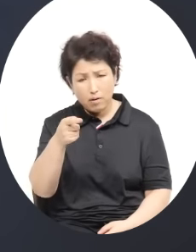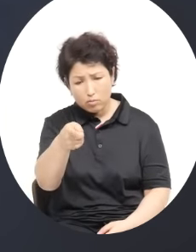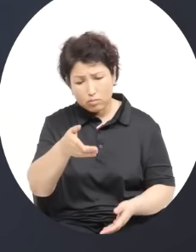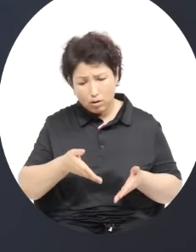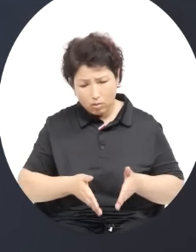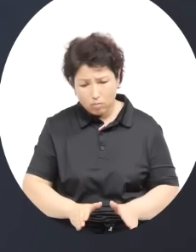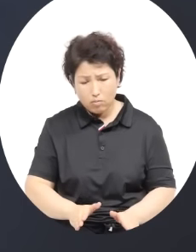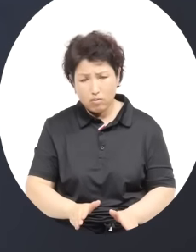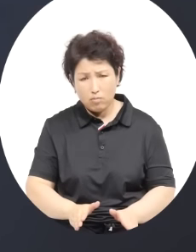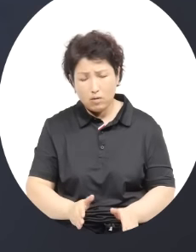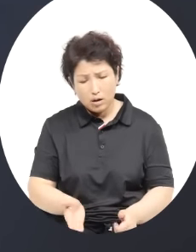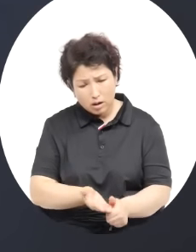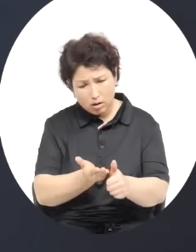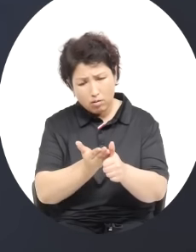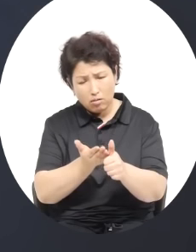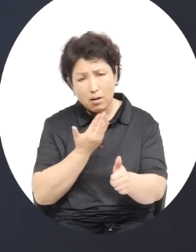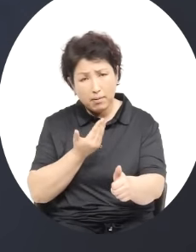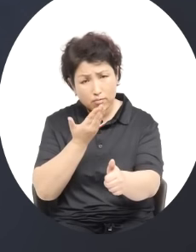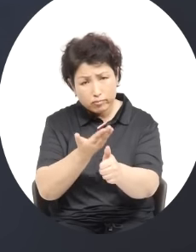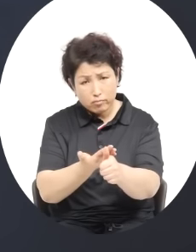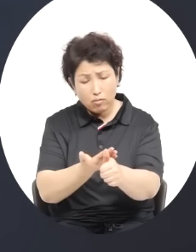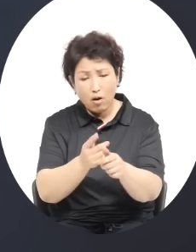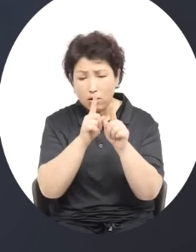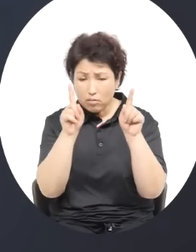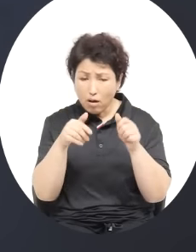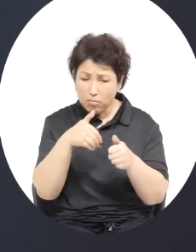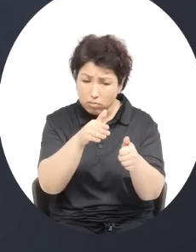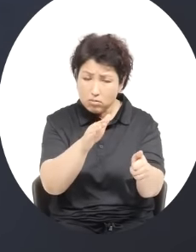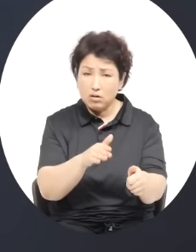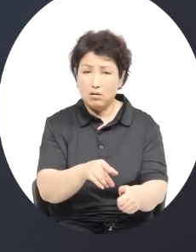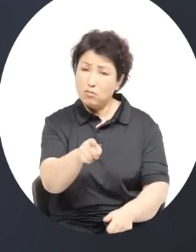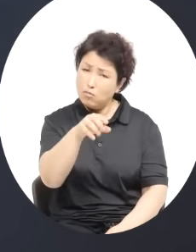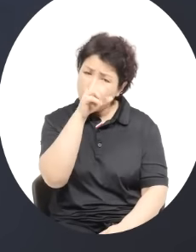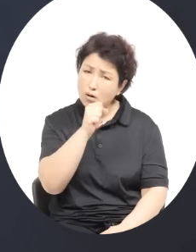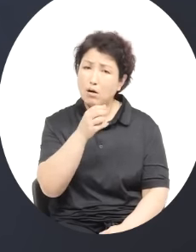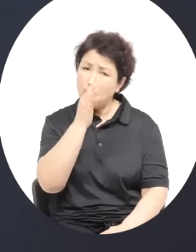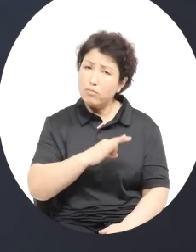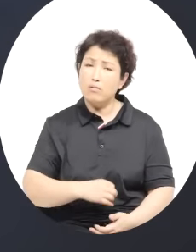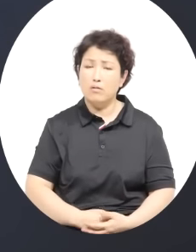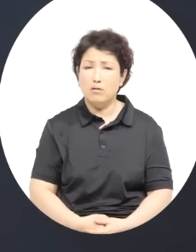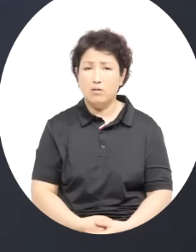길러주고, 밥 주고, 옷 주고, 대학까지 보내주기는 좋네.